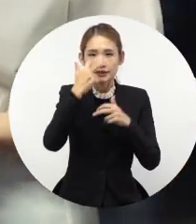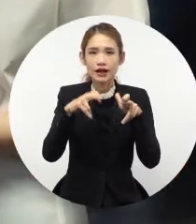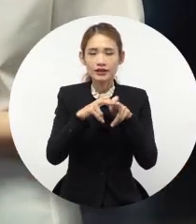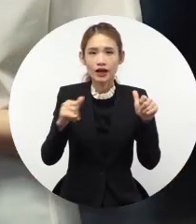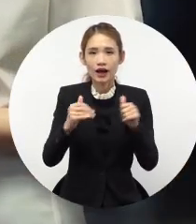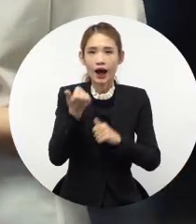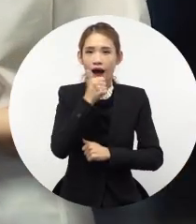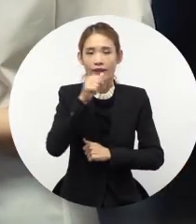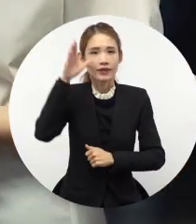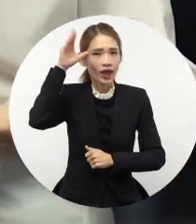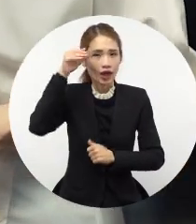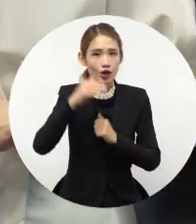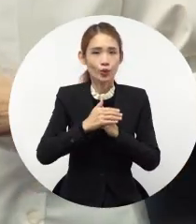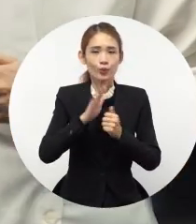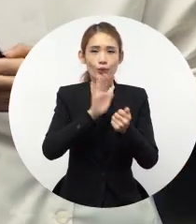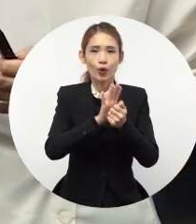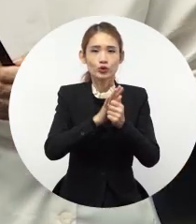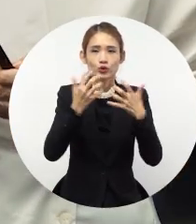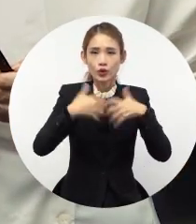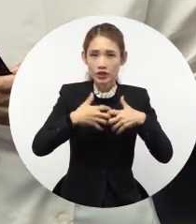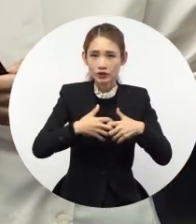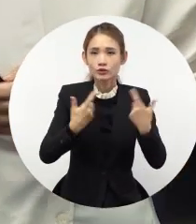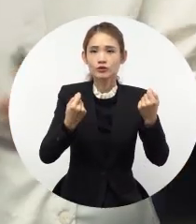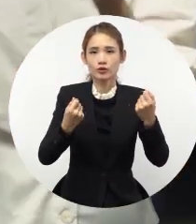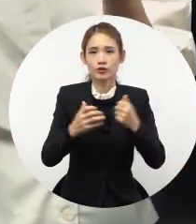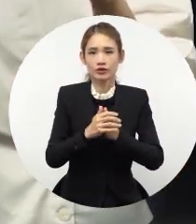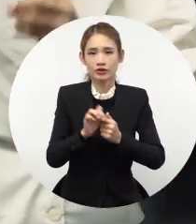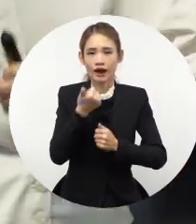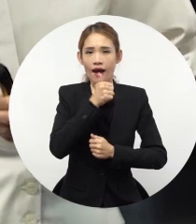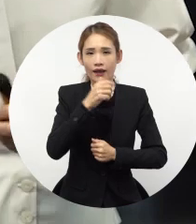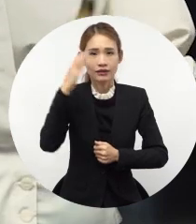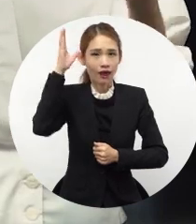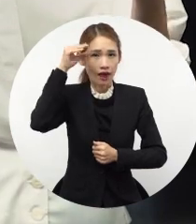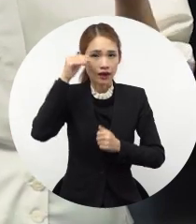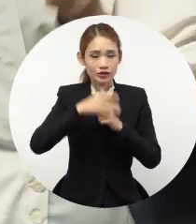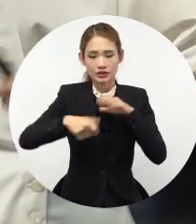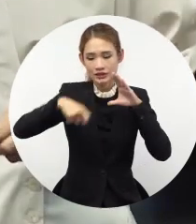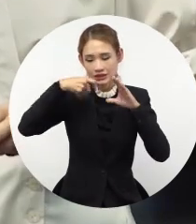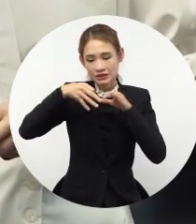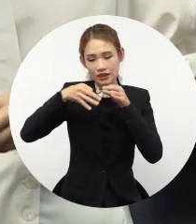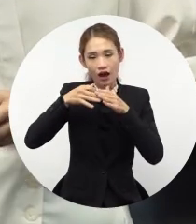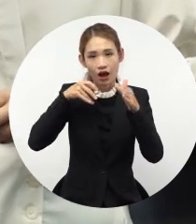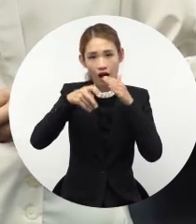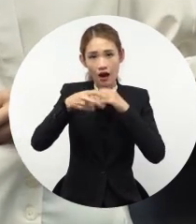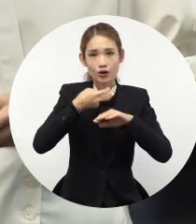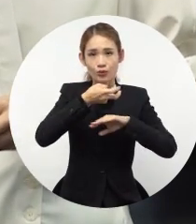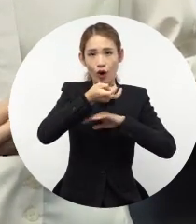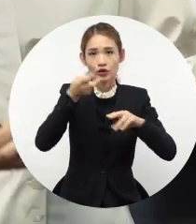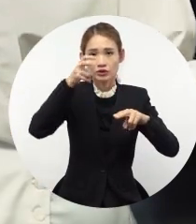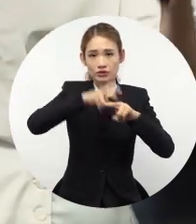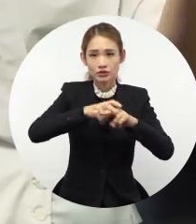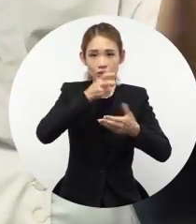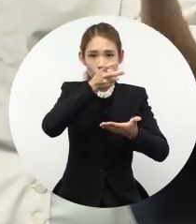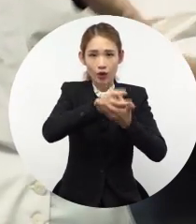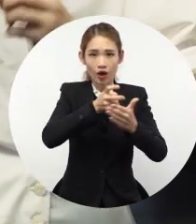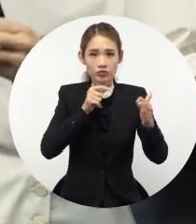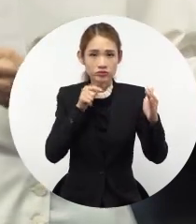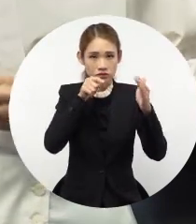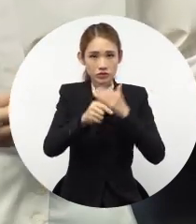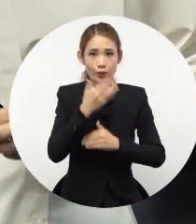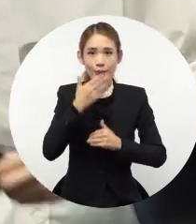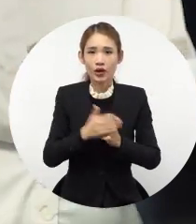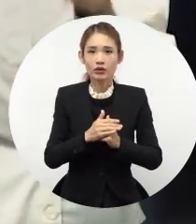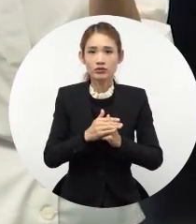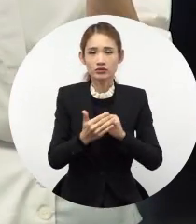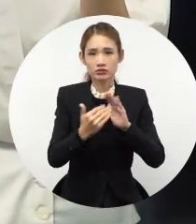아닙니다. 시각장애인 안내견이나 보조기구도 그래요. 안내견은요, 식당도 들어갈 수 있고 버스도 탈 수 있고요, 법정에도 들어갈